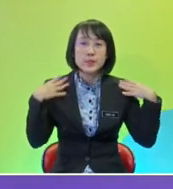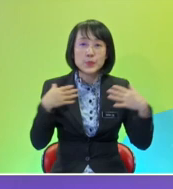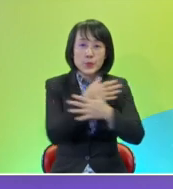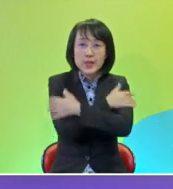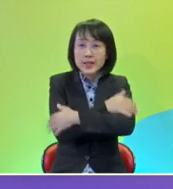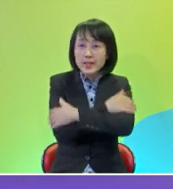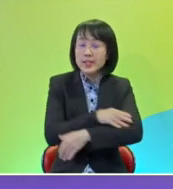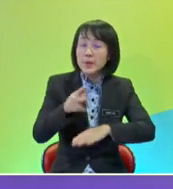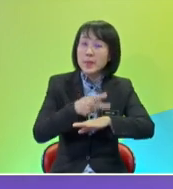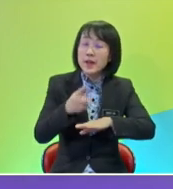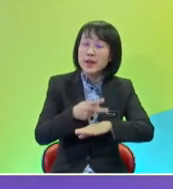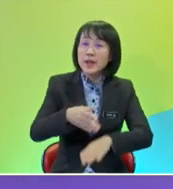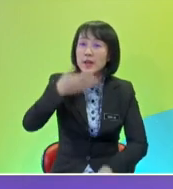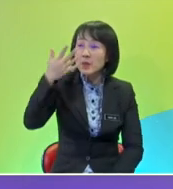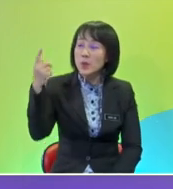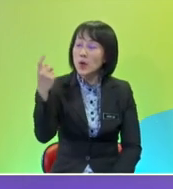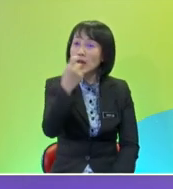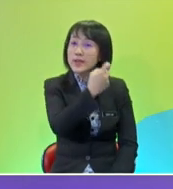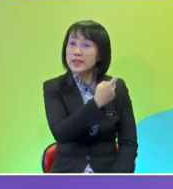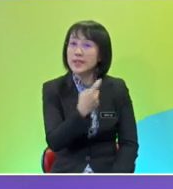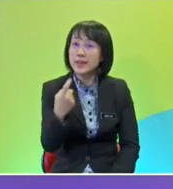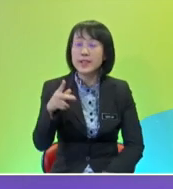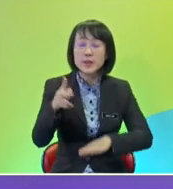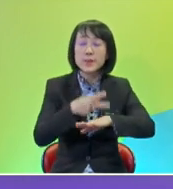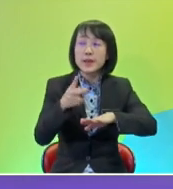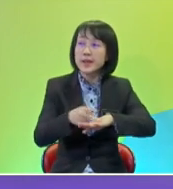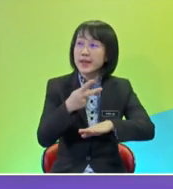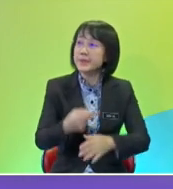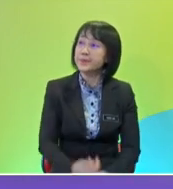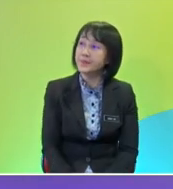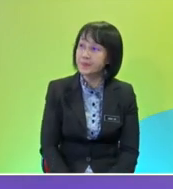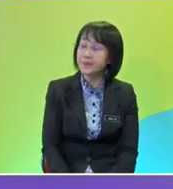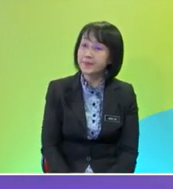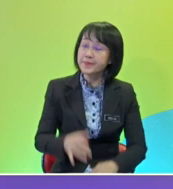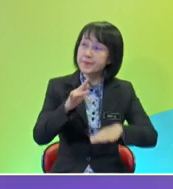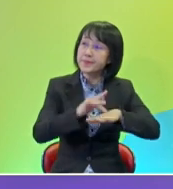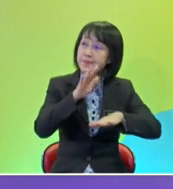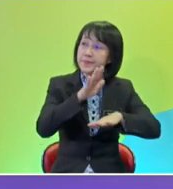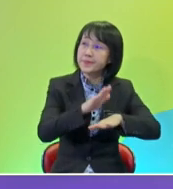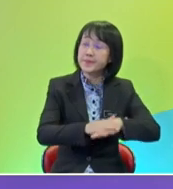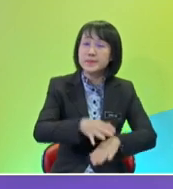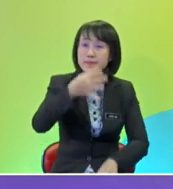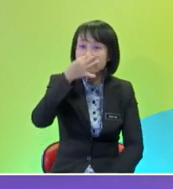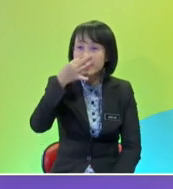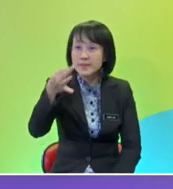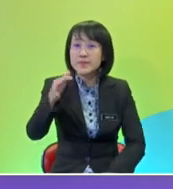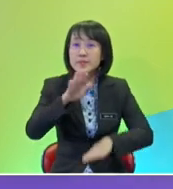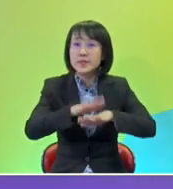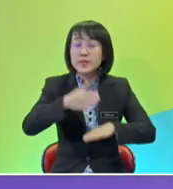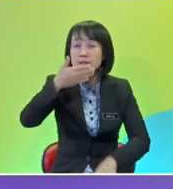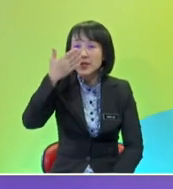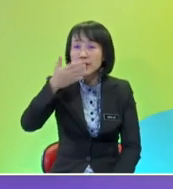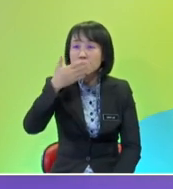pakai, lepas tu pewangi badan yang kita pakai. Betul cikgu, setuju. Lepas nyamuk ni pula dia tertarik kepada pewangi-pewangi yang